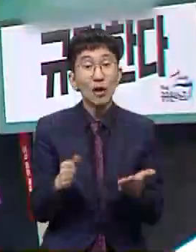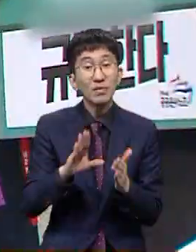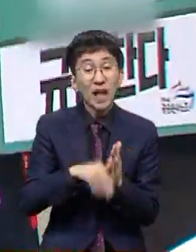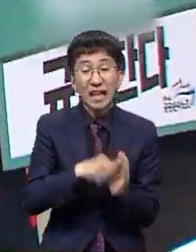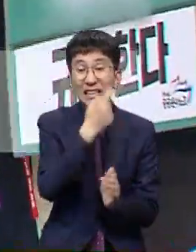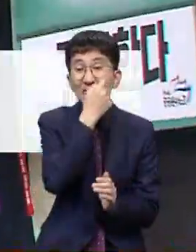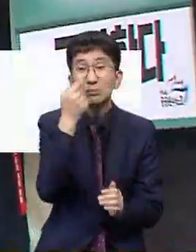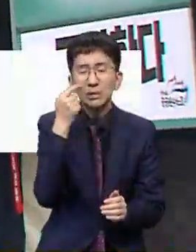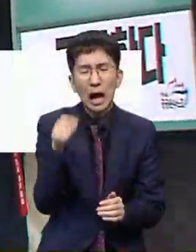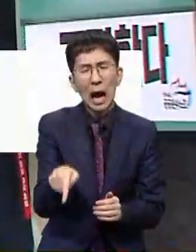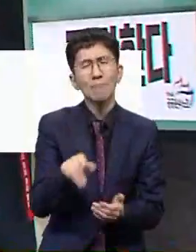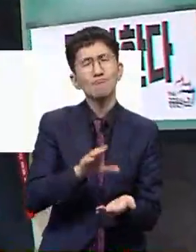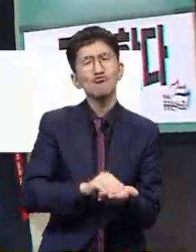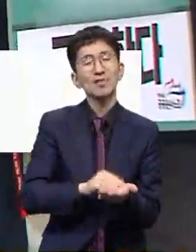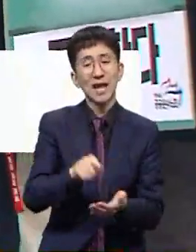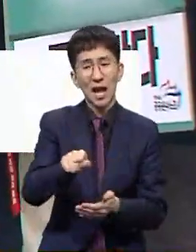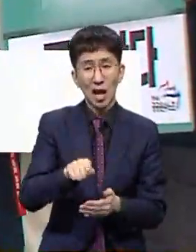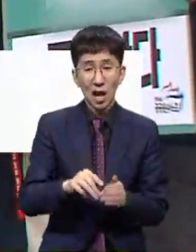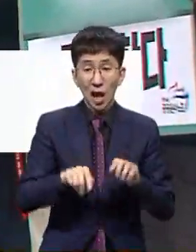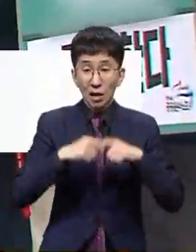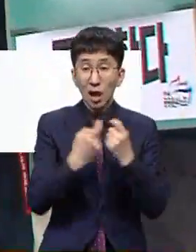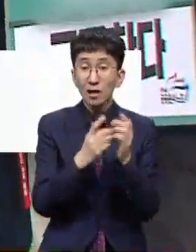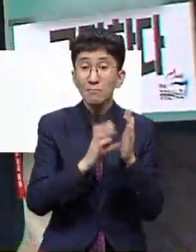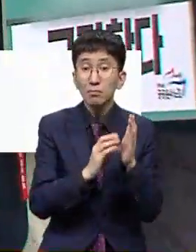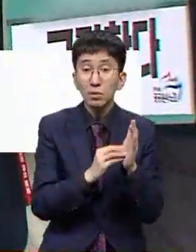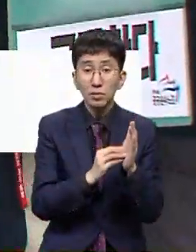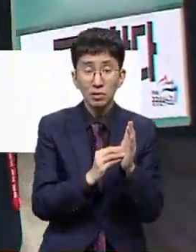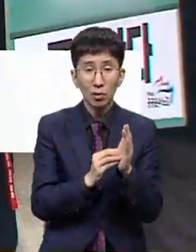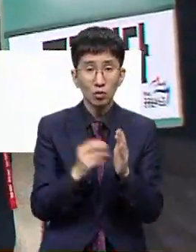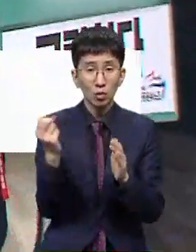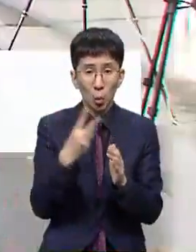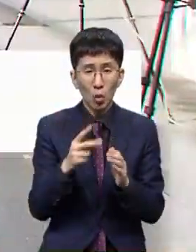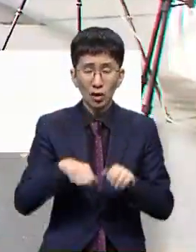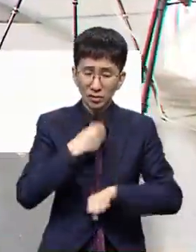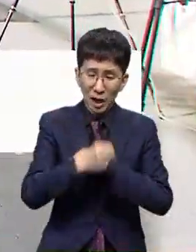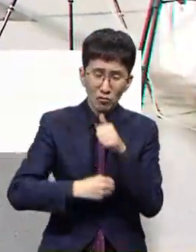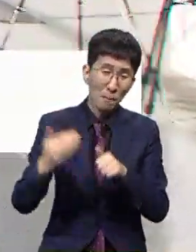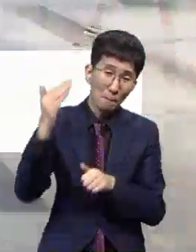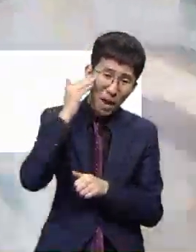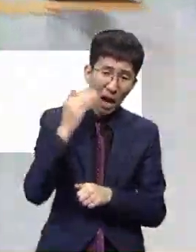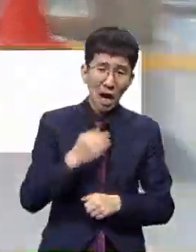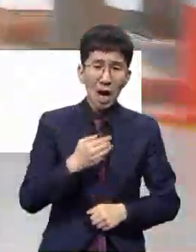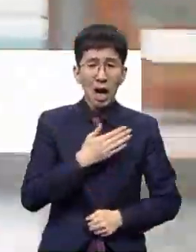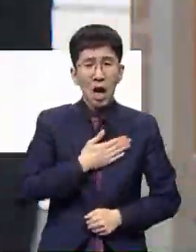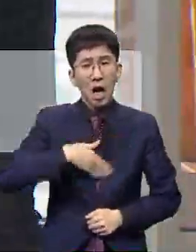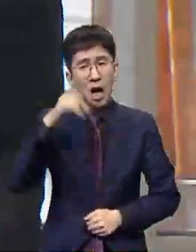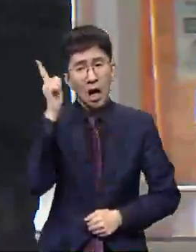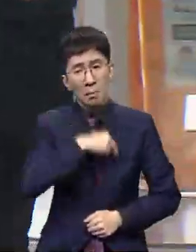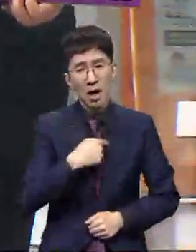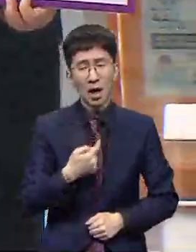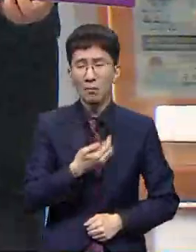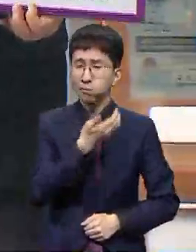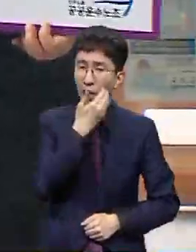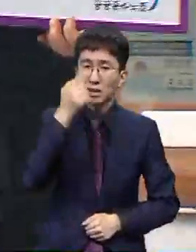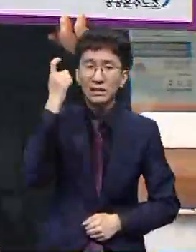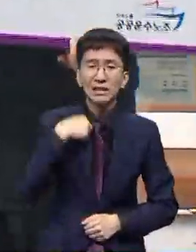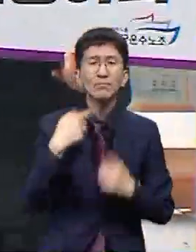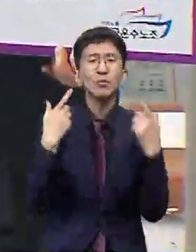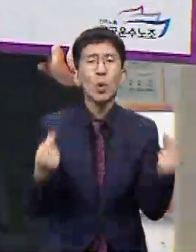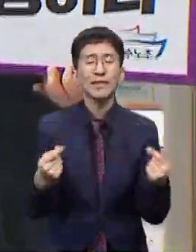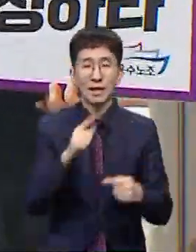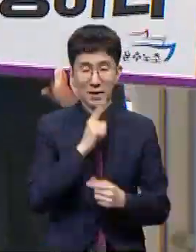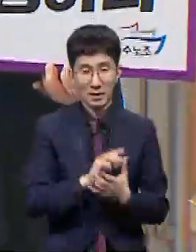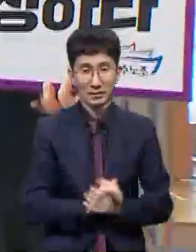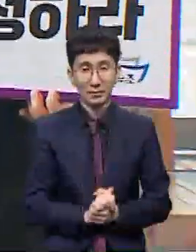책임을 지게 해 사생활 비밀과 자유 로 훼손 했을 뿐만 아니라 모욕과 수치심을 유발해 인격권 도 침해했다는